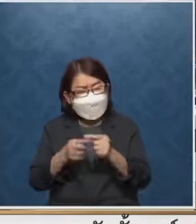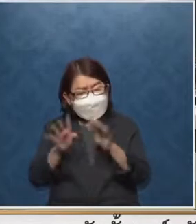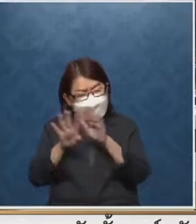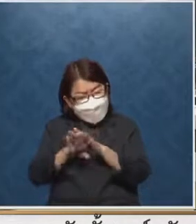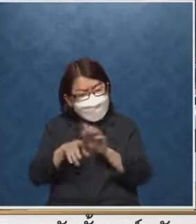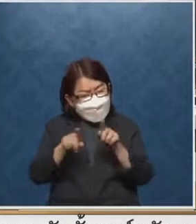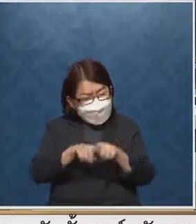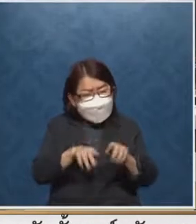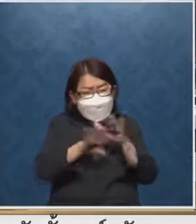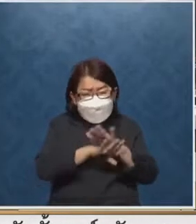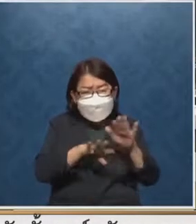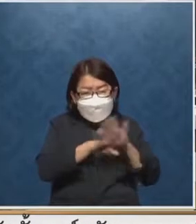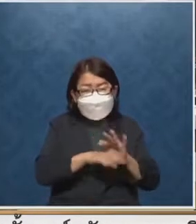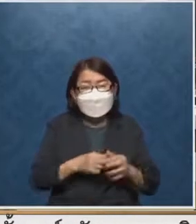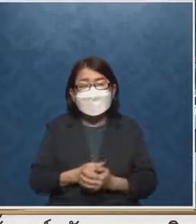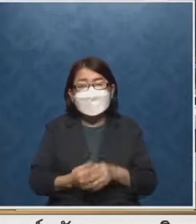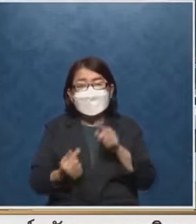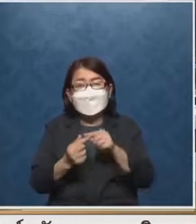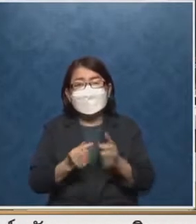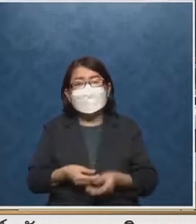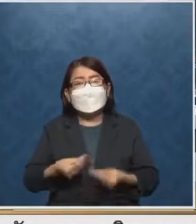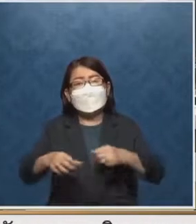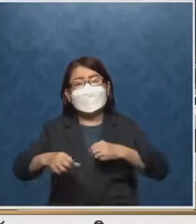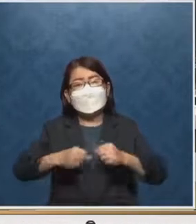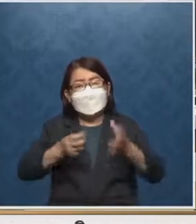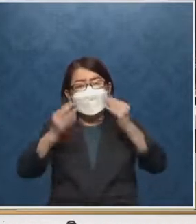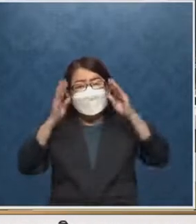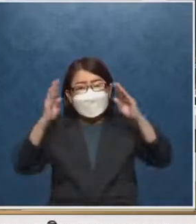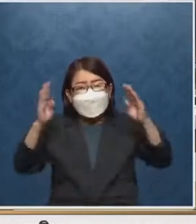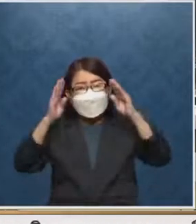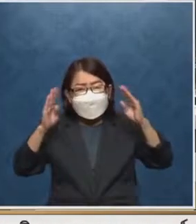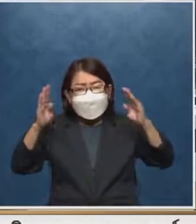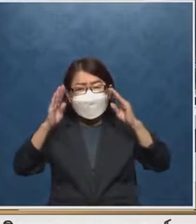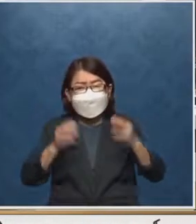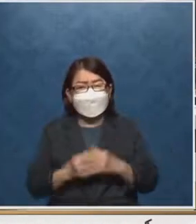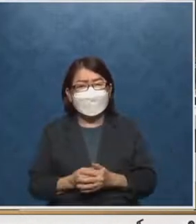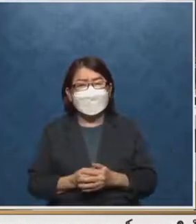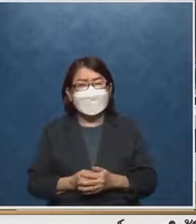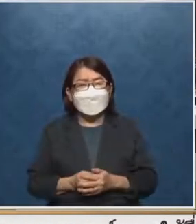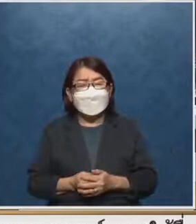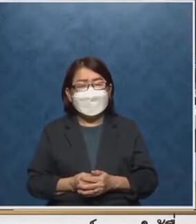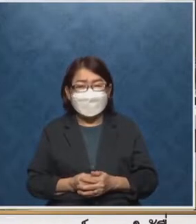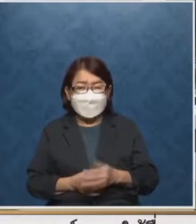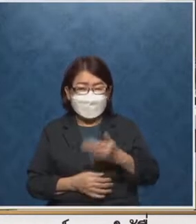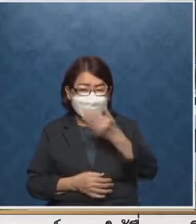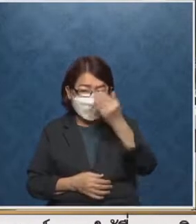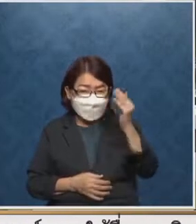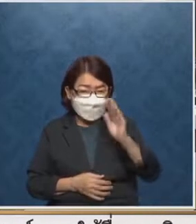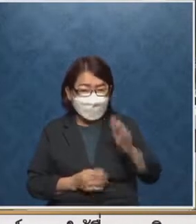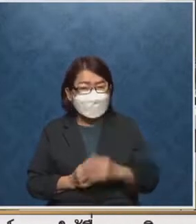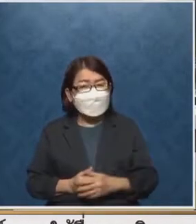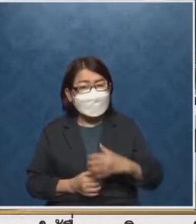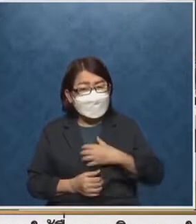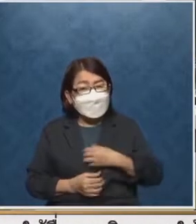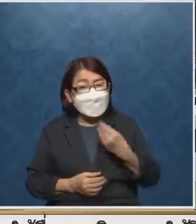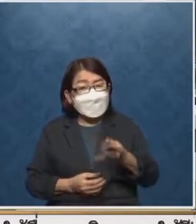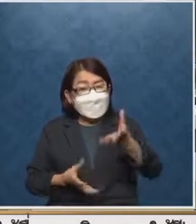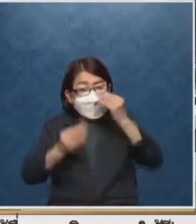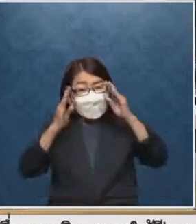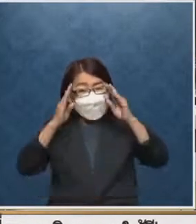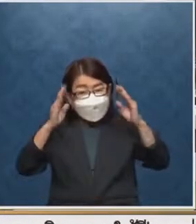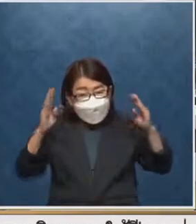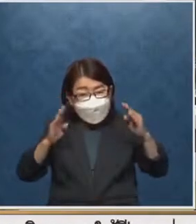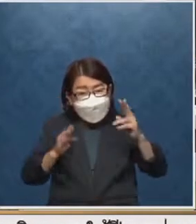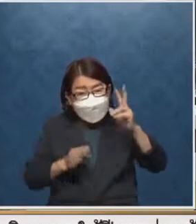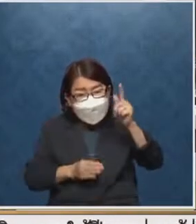ก็คือเน้นการให้เยาวชนรู้เท่าทันสื่อแต่ท่านอย่าลืมว่าการจะรู้เท่าทันสื่อเนี่ย